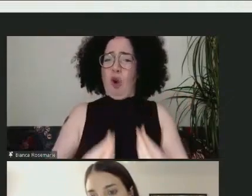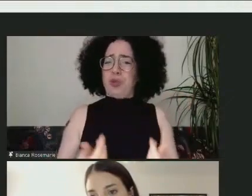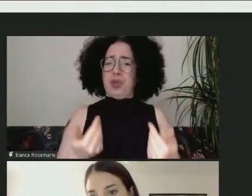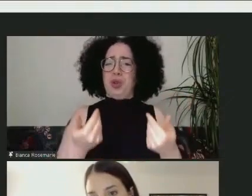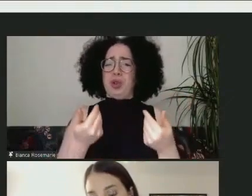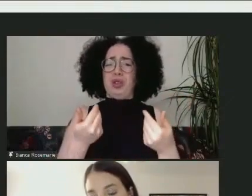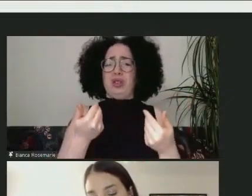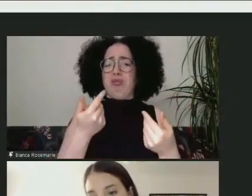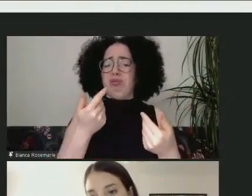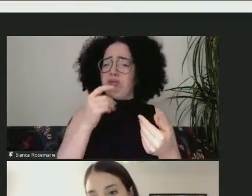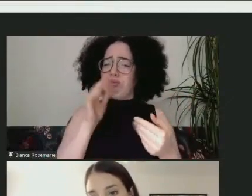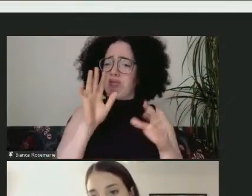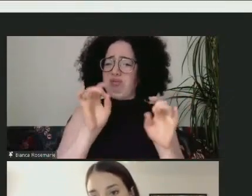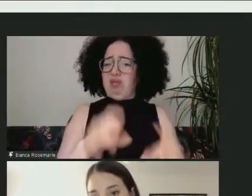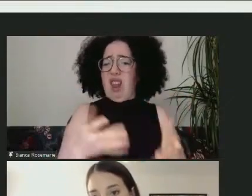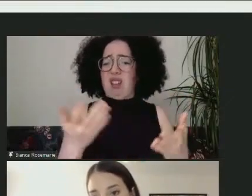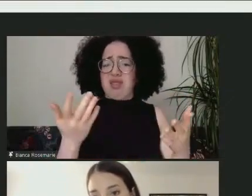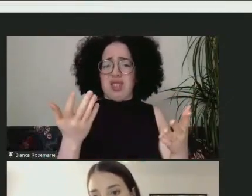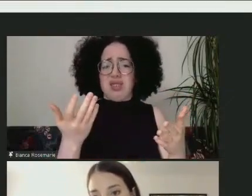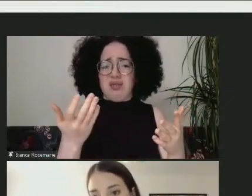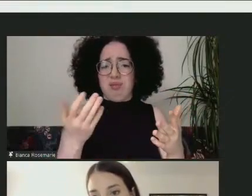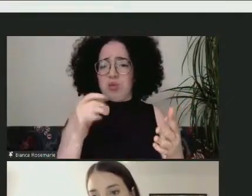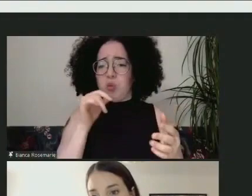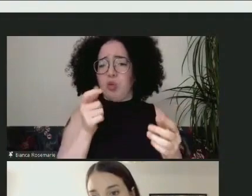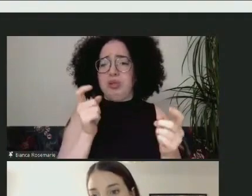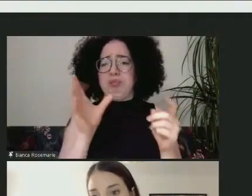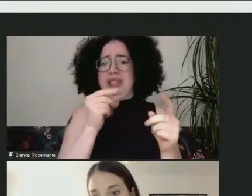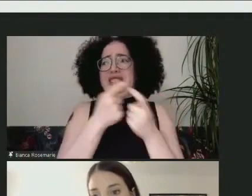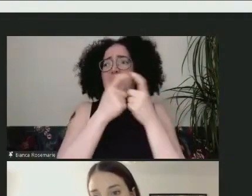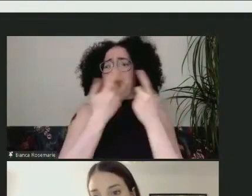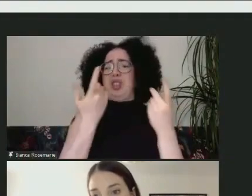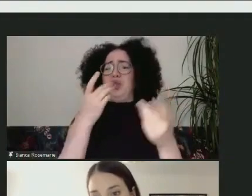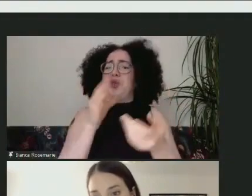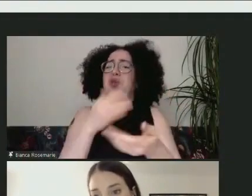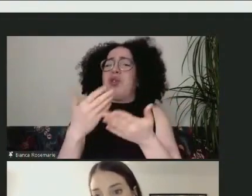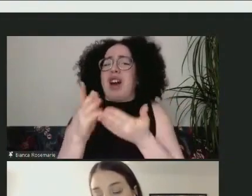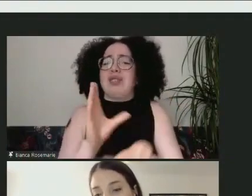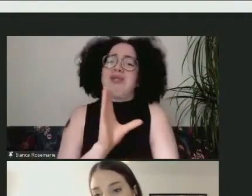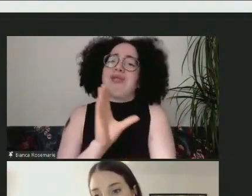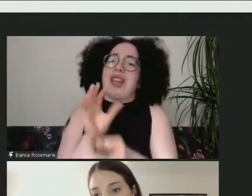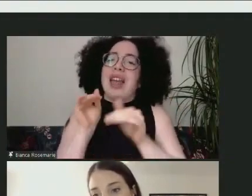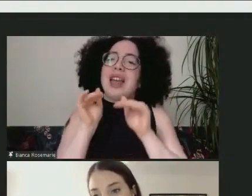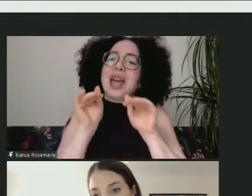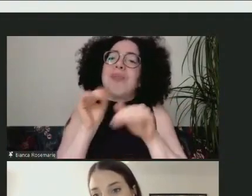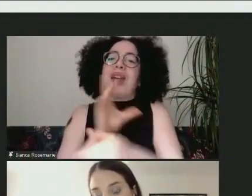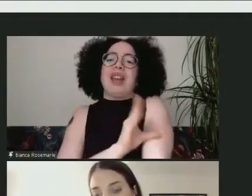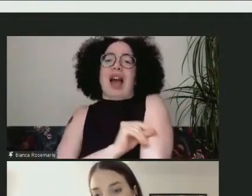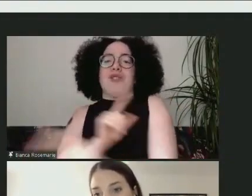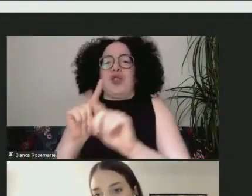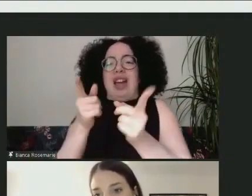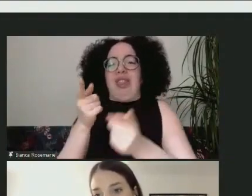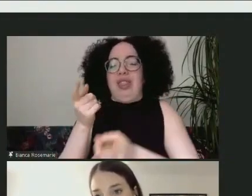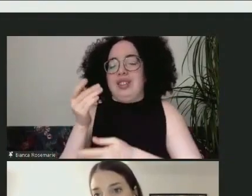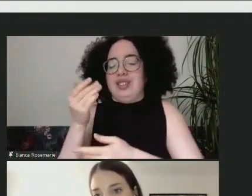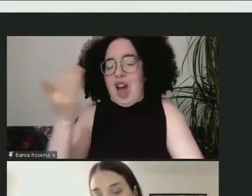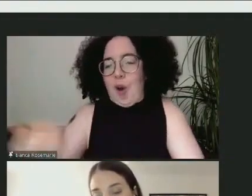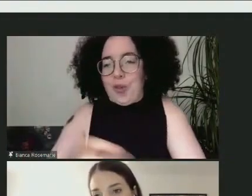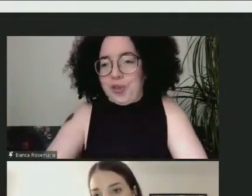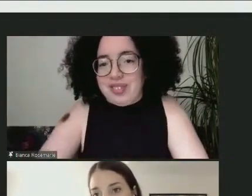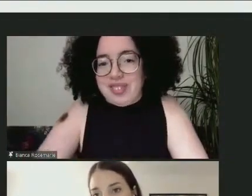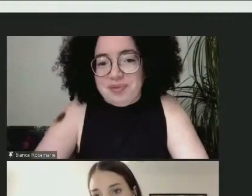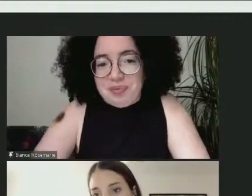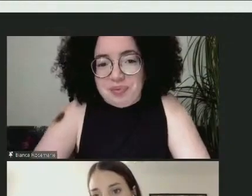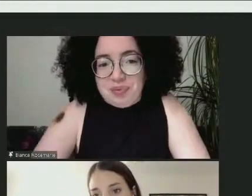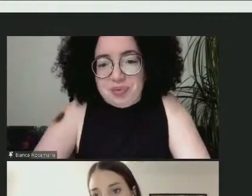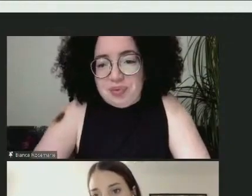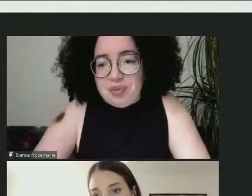streiten an. Und da fühlt man sich natürlich dann auch nicht wohl, wenn man das liest. also diese Diskussionen und da muss man halt